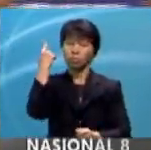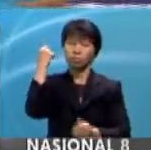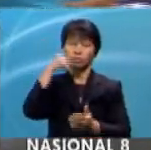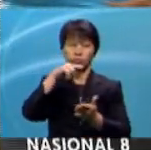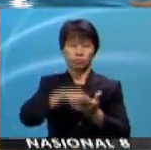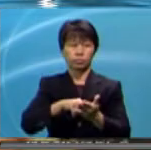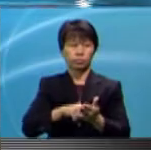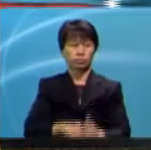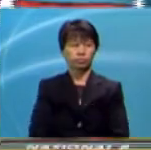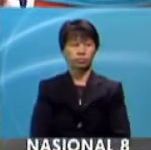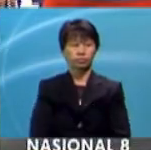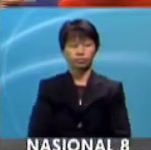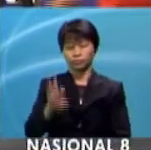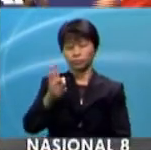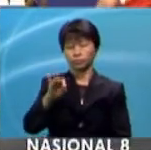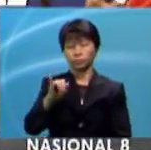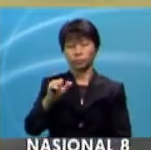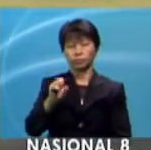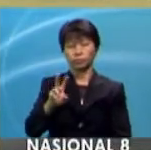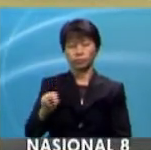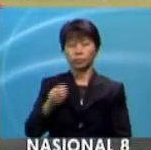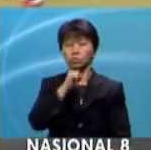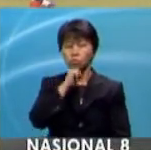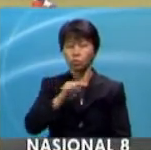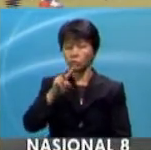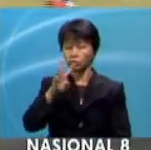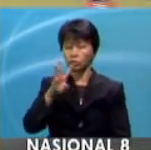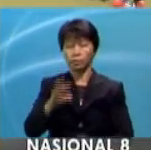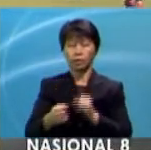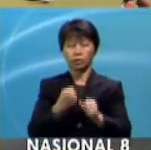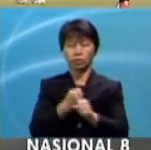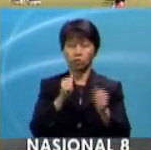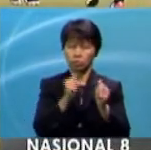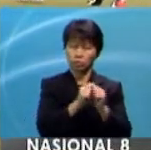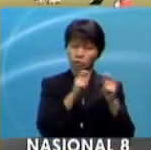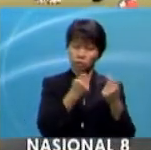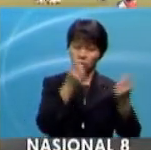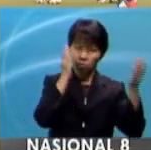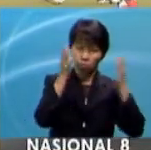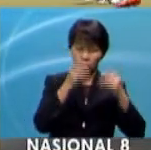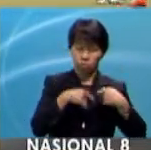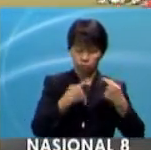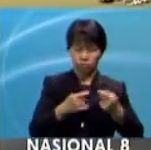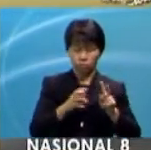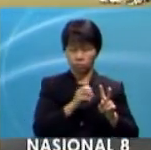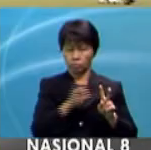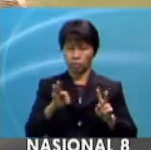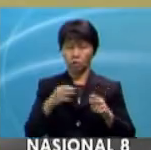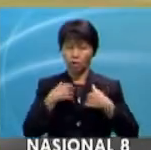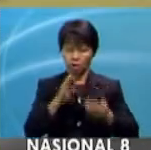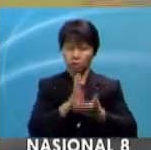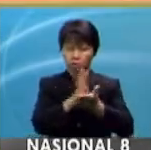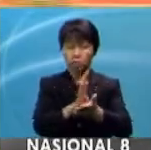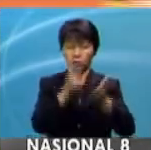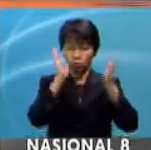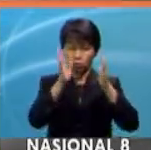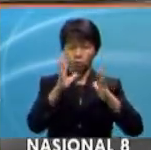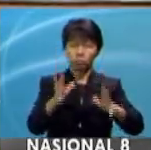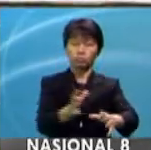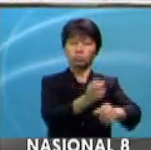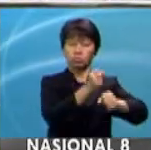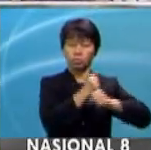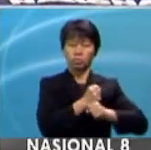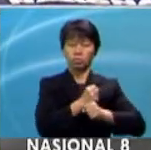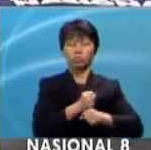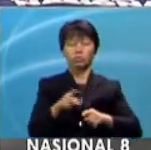ini 24 tahun telah bersama pasukan kebangsaan sejak tahun 2009 pernah membantu skuad negara merangkul